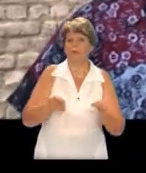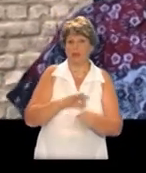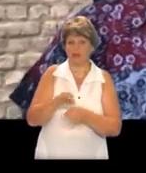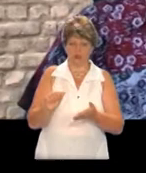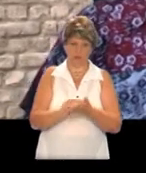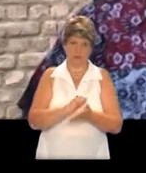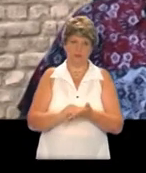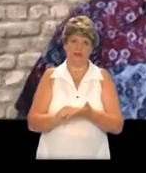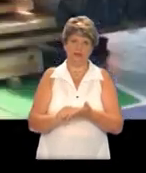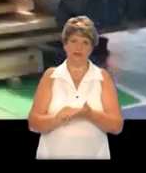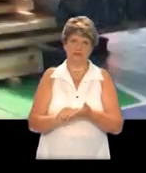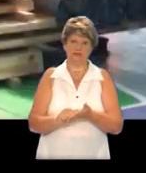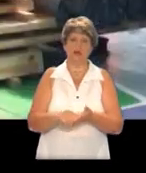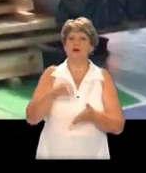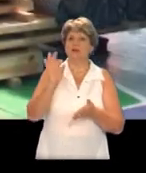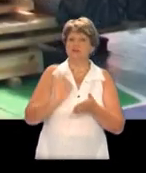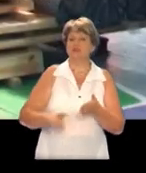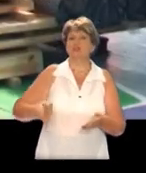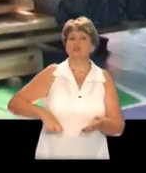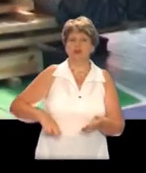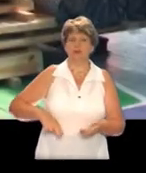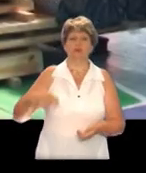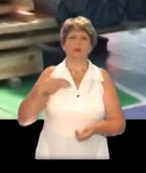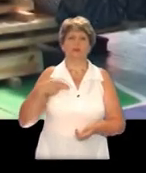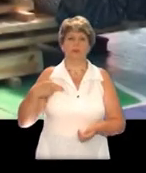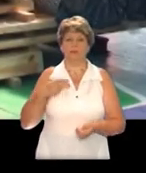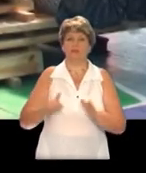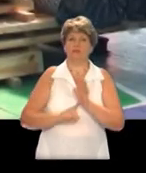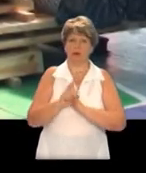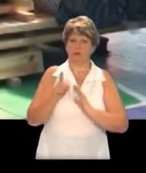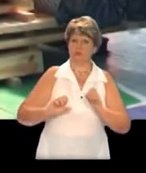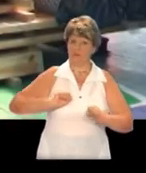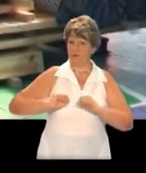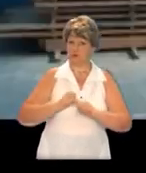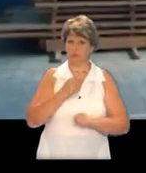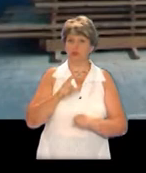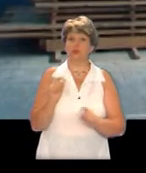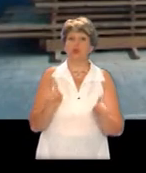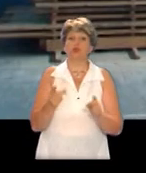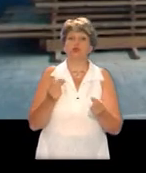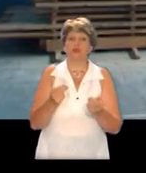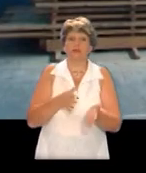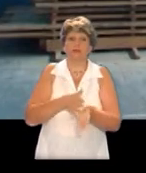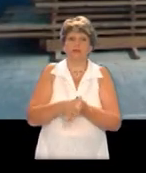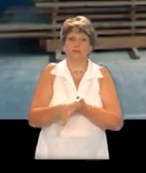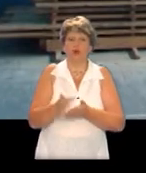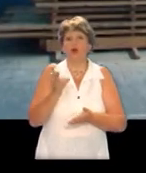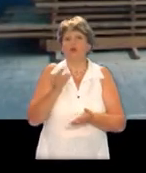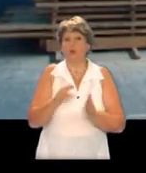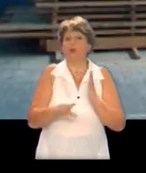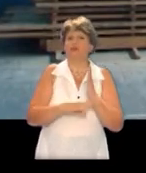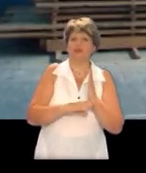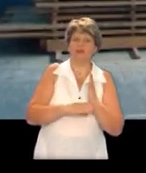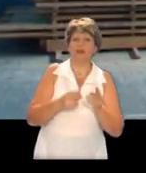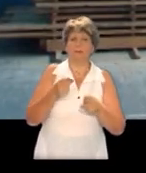проєктну документацію. Одразу і дирекція школи, і депутати райради почали бити на сполох, на що витратив кошти підрядник. Але ні деревини,